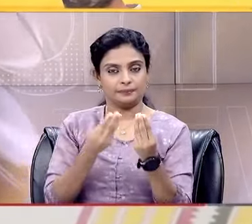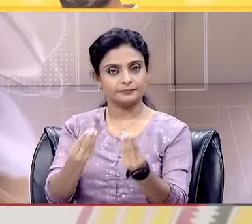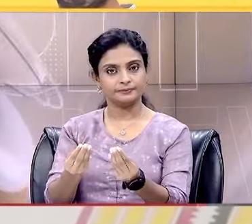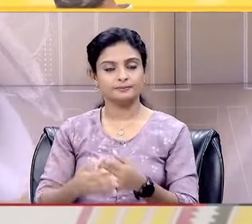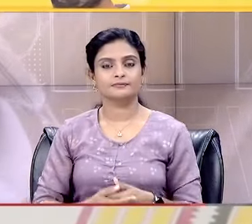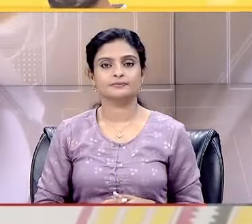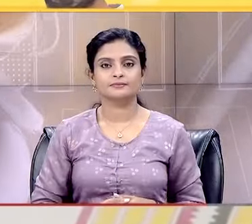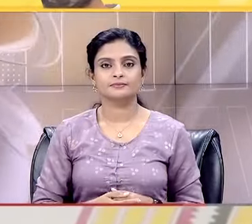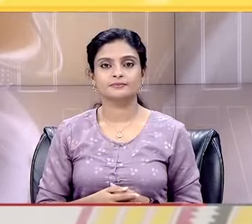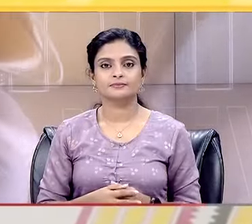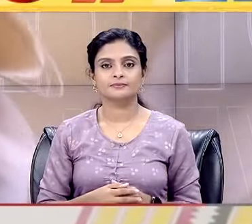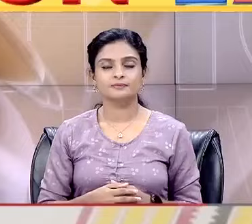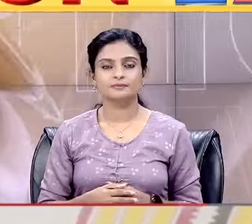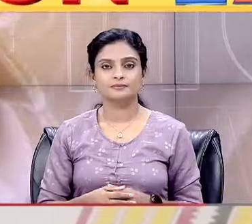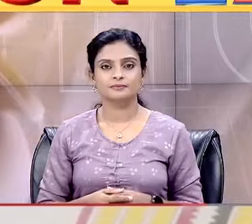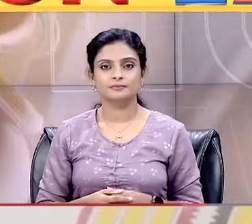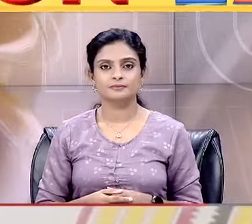പ്രധാനമന്ത്രി.